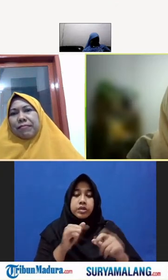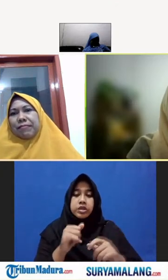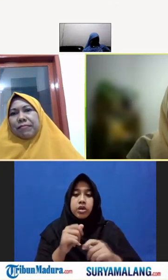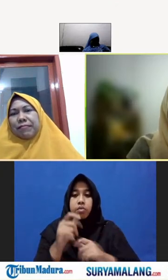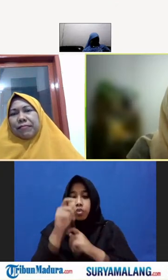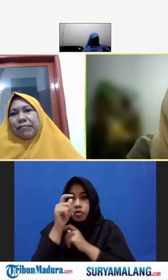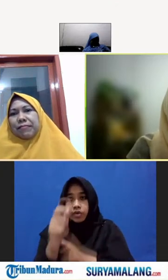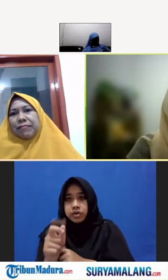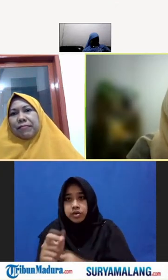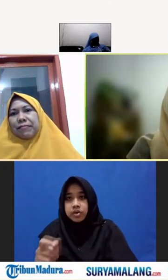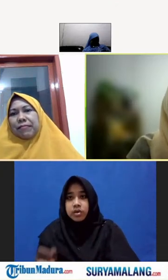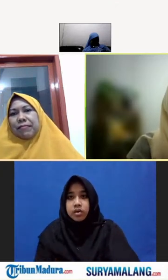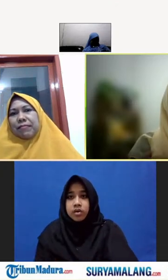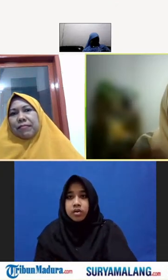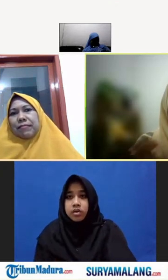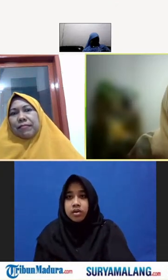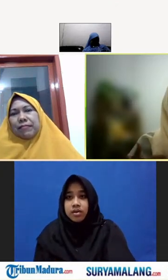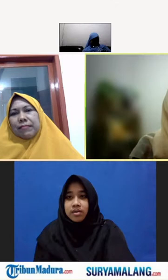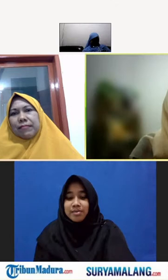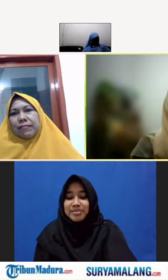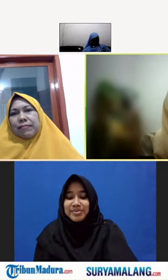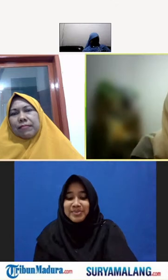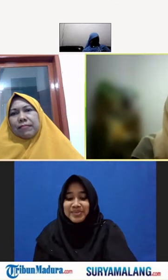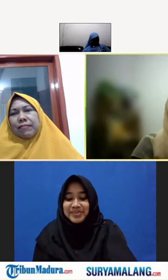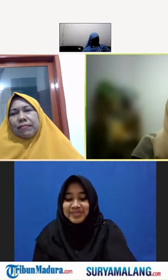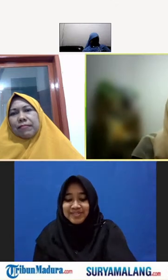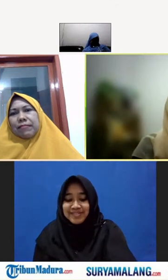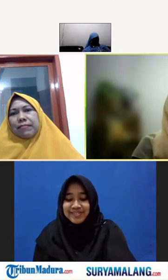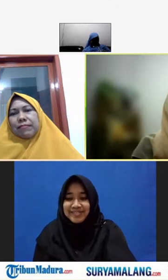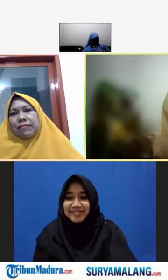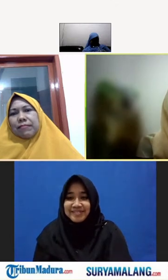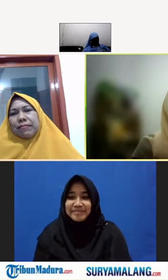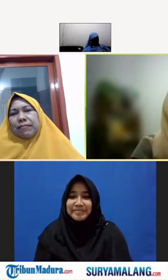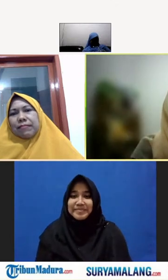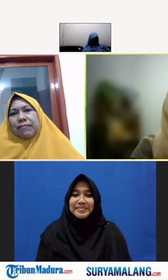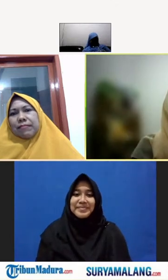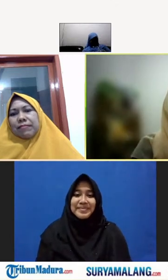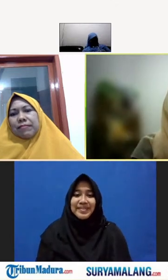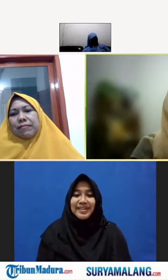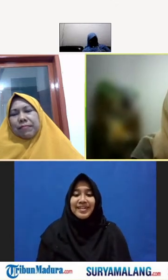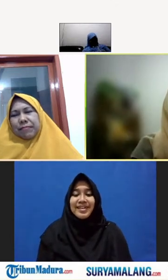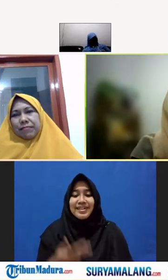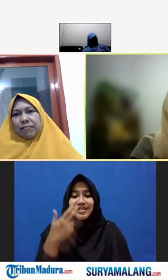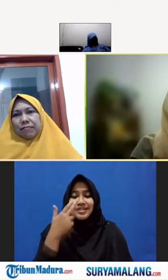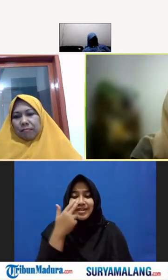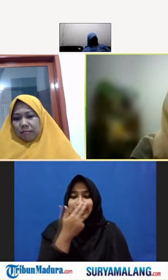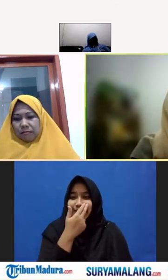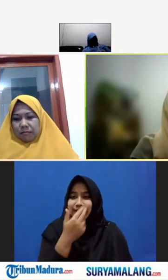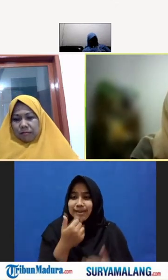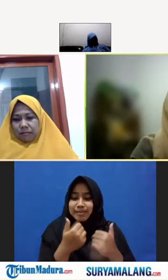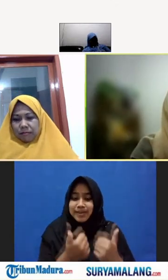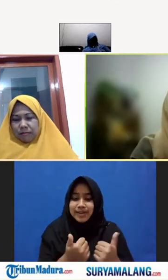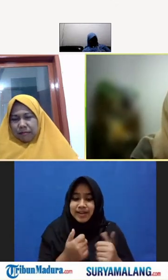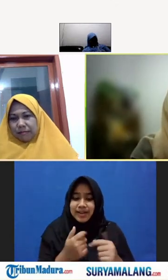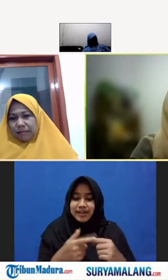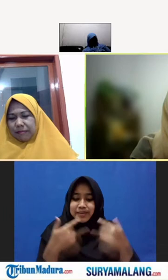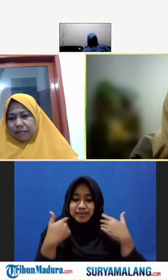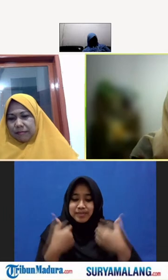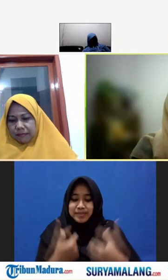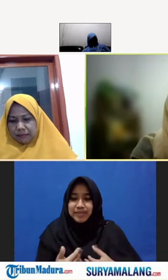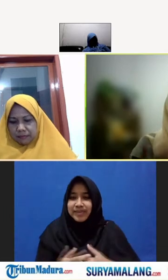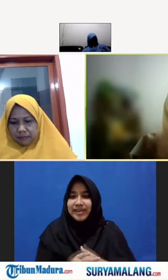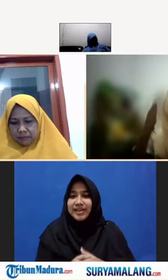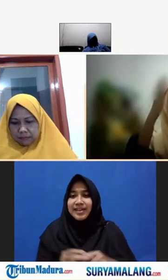Ya. Tapi ibu perlu beresin itu dulu. Nah, tadi kan berarti udah badan nih, sensorinya beres nggak? Terus badan itu bukan cuman